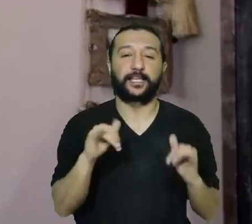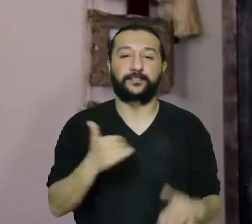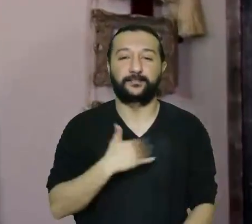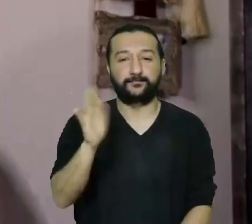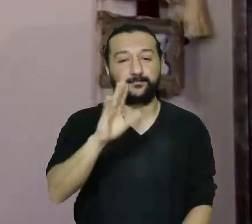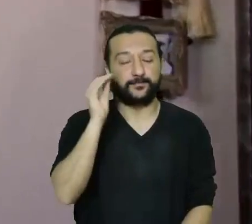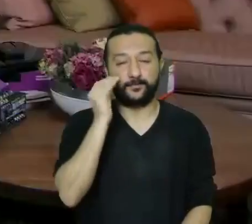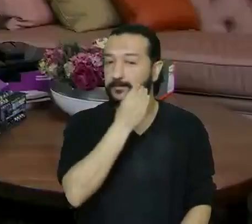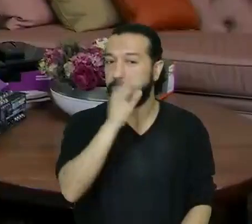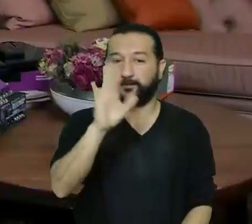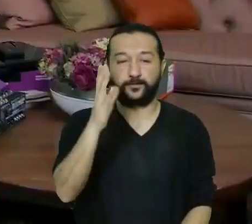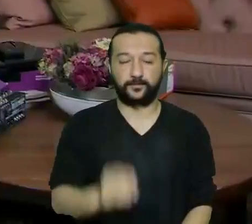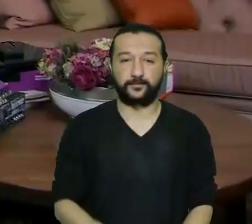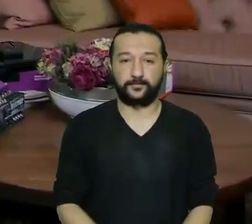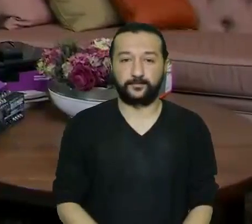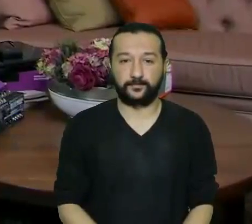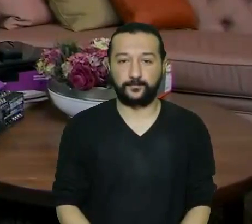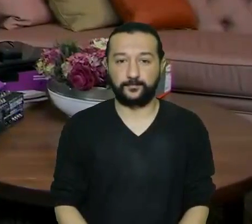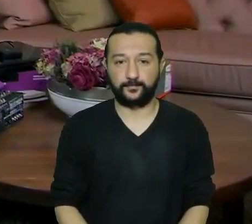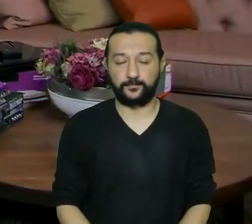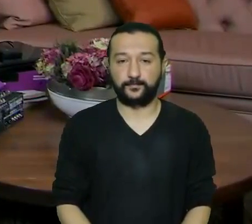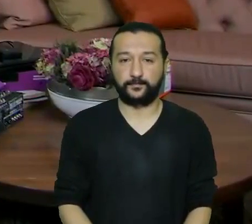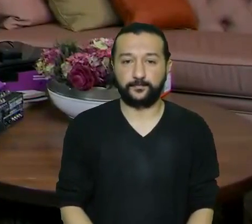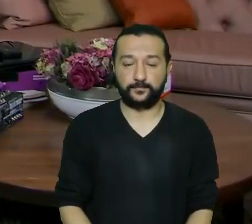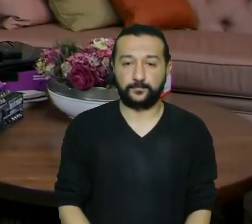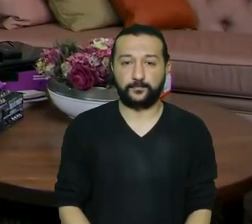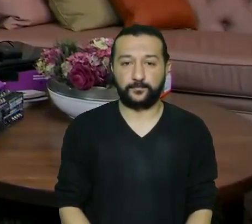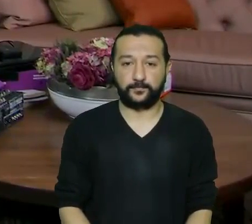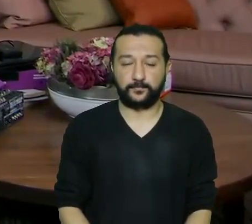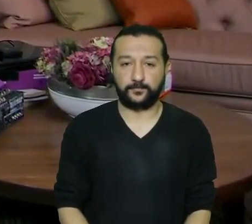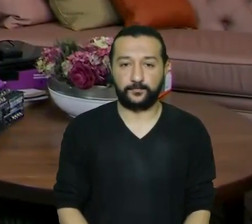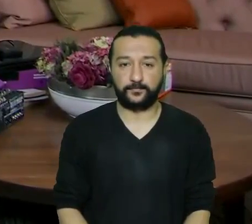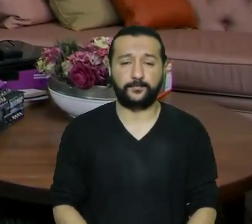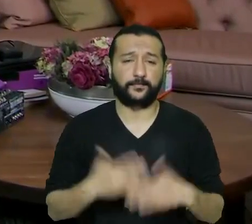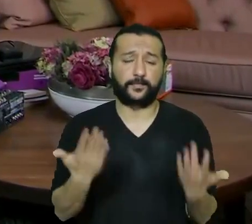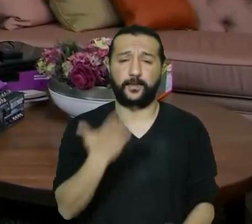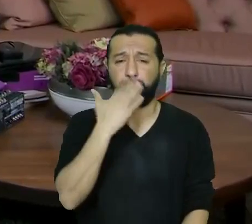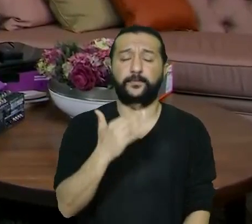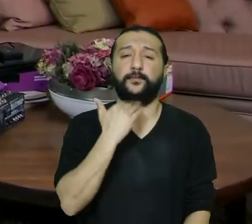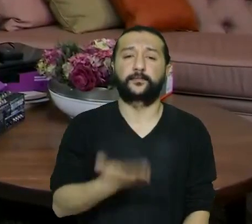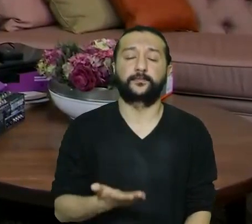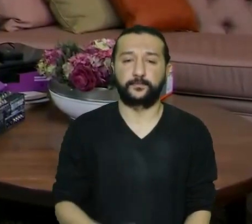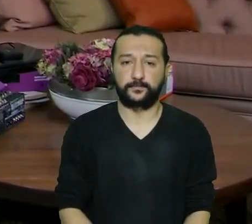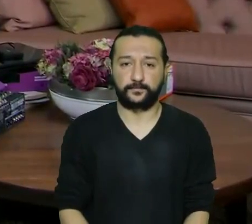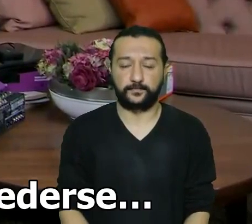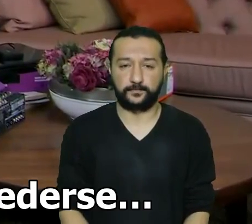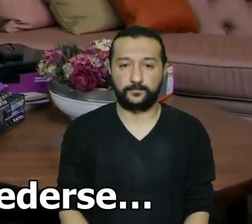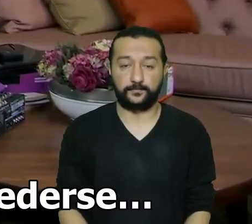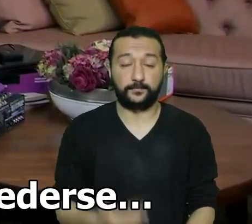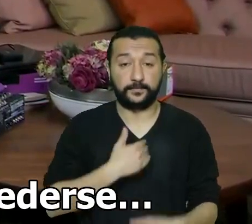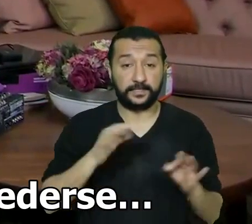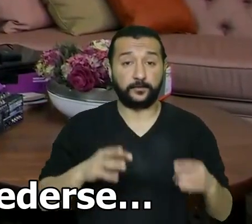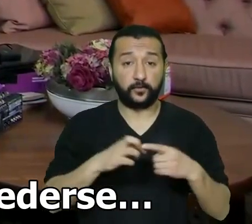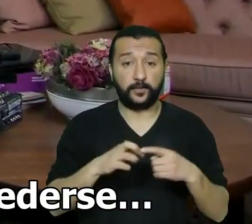eğleneceğim. Görüşürüz. Nurhan peşinden dur bir şey diyeceğim gibi el kaldırıp indirdi. Ya yok artık ya. Ya